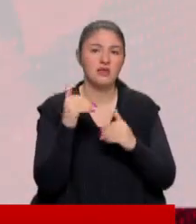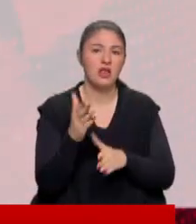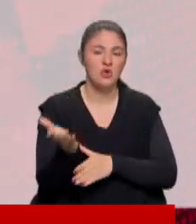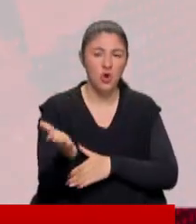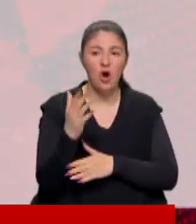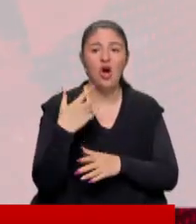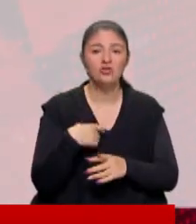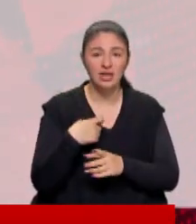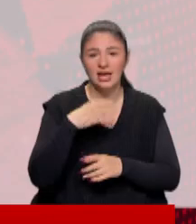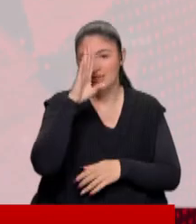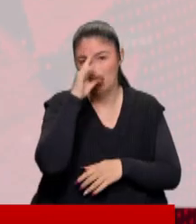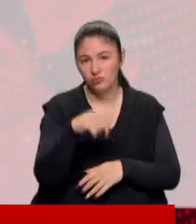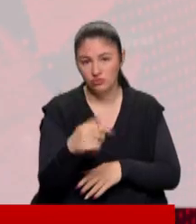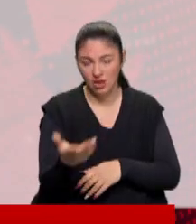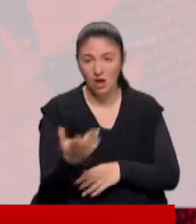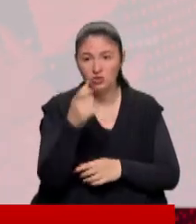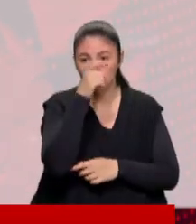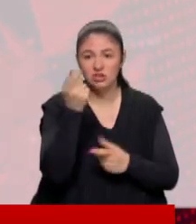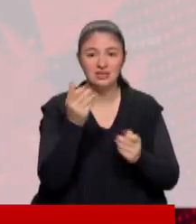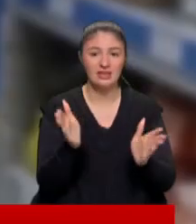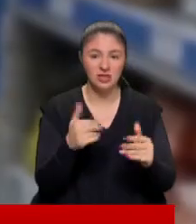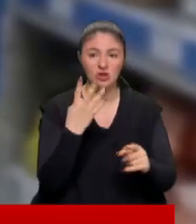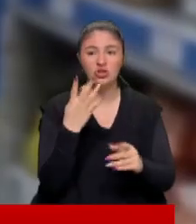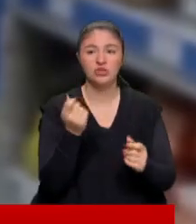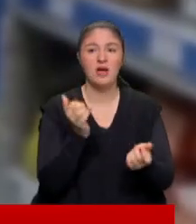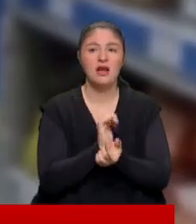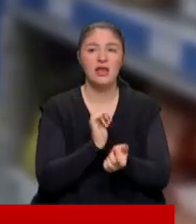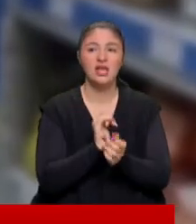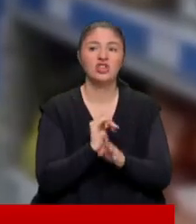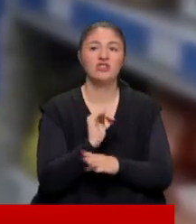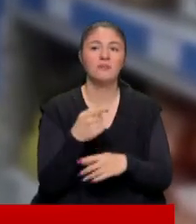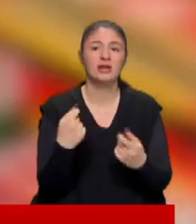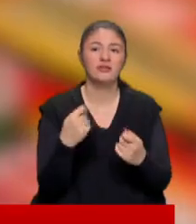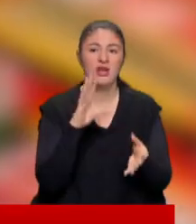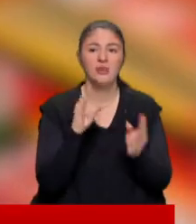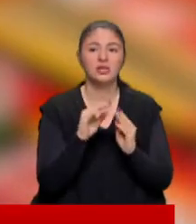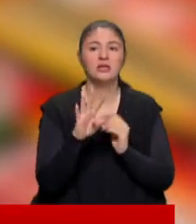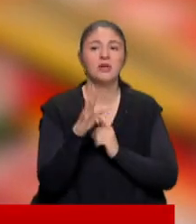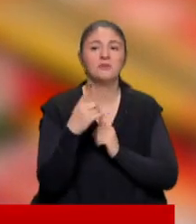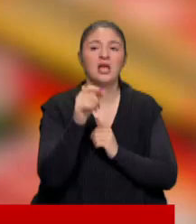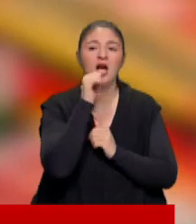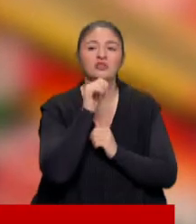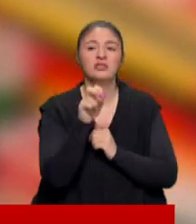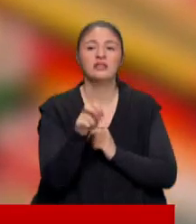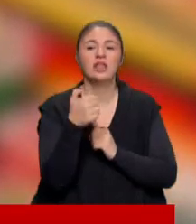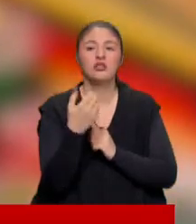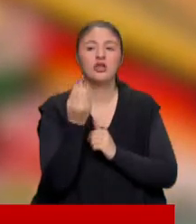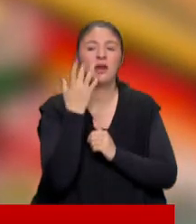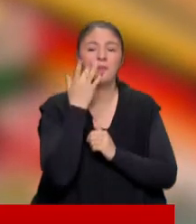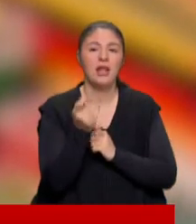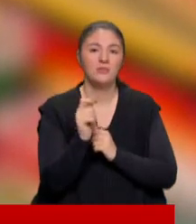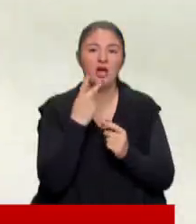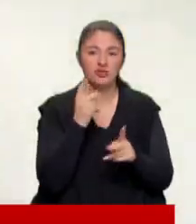geliyor. Özellikle İstanbul'da. Türk İş, 4 kişilik bir ailenin yaşam maliyetini 45.686 lira